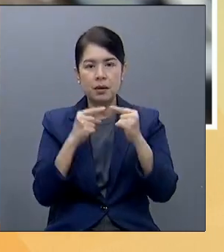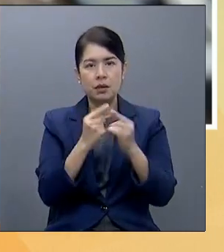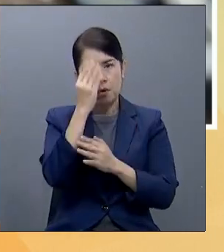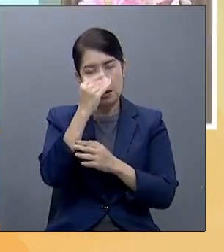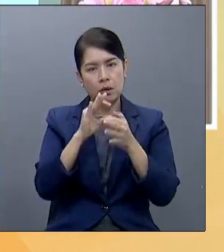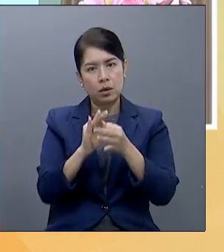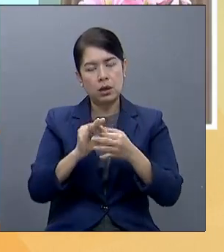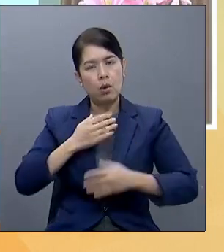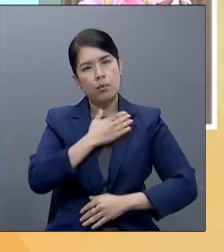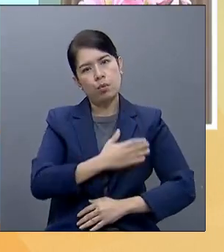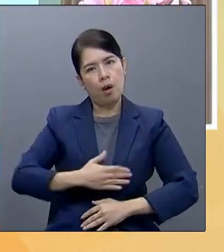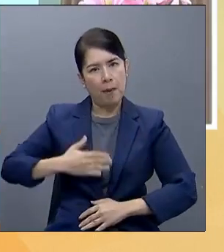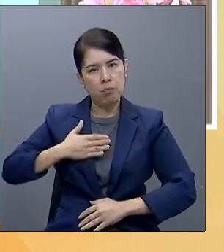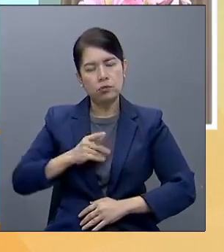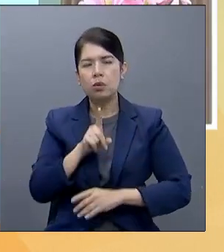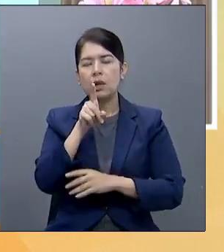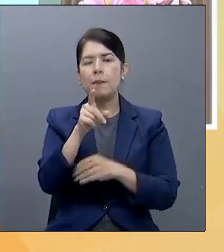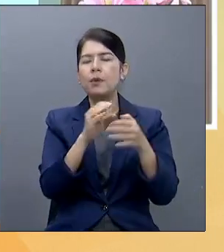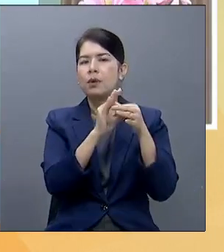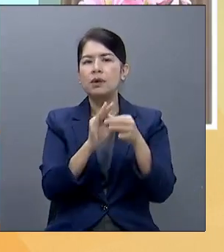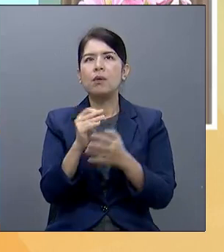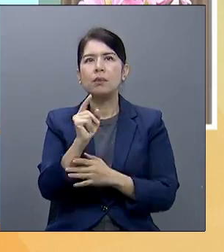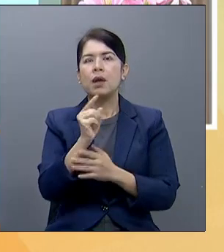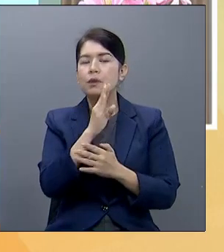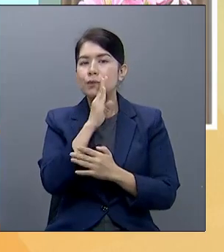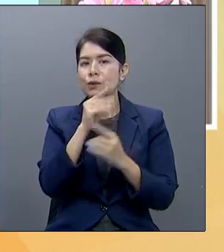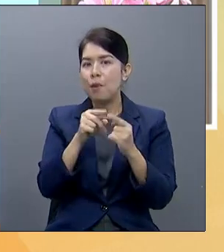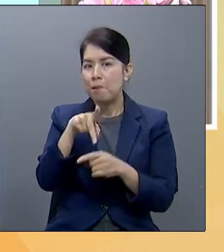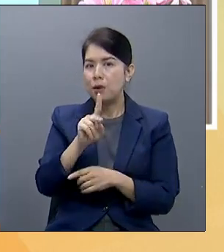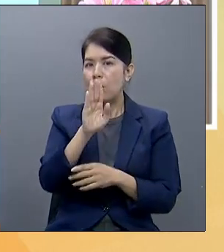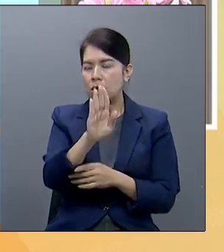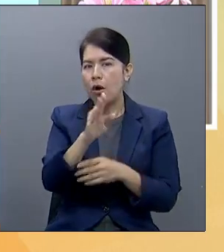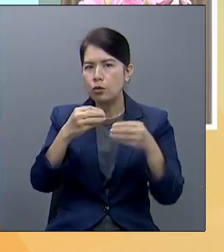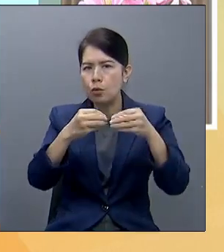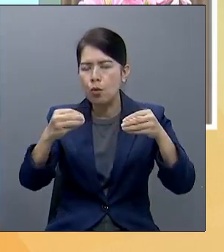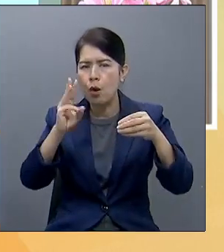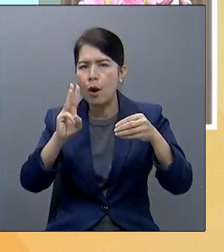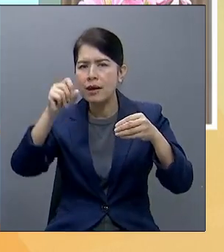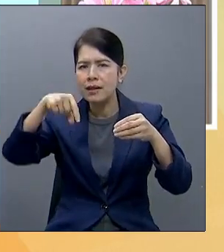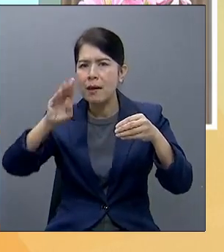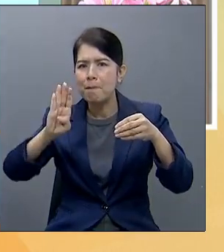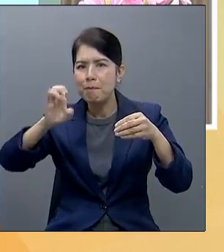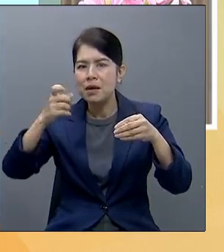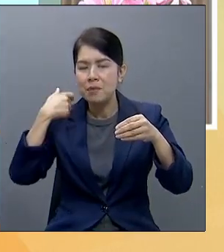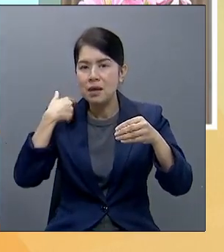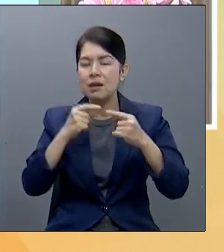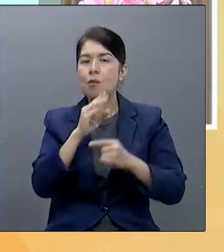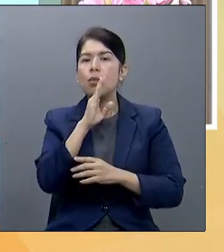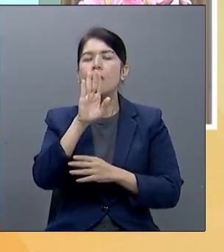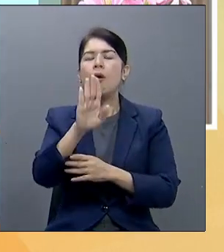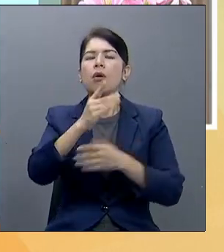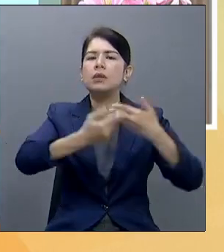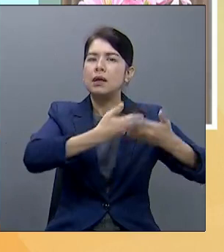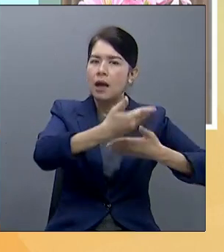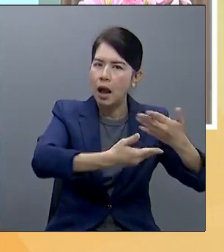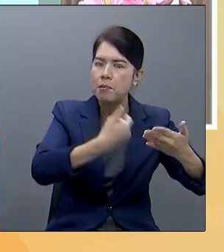อาจารย์เบียร์ครับทีนี้ถ้าเกิดพูดถึงเรื่องของประโยชน์จากวาซาบิเมื่อสักครู่นี้ที่อาจารย์พูดเนี่ยในท้องตลาดเนี่ยมันก็จะมีทั้ง